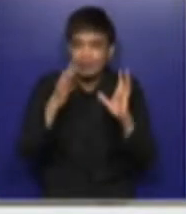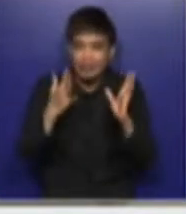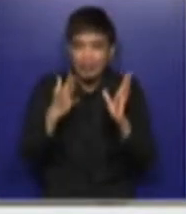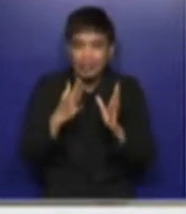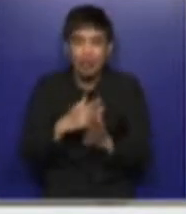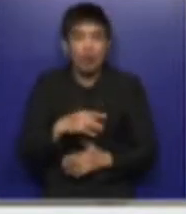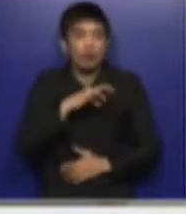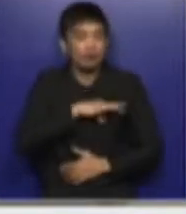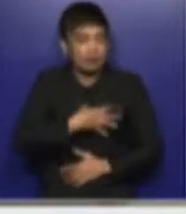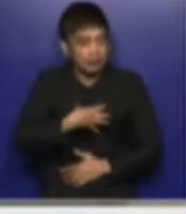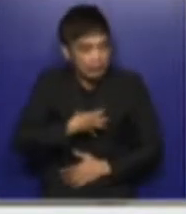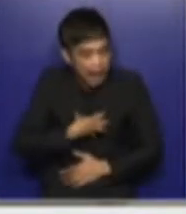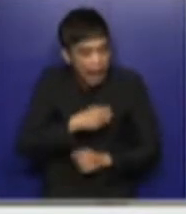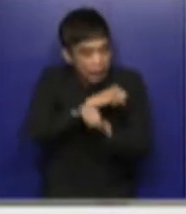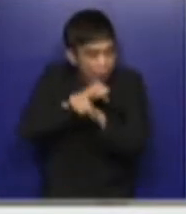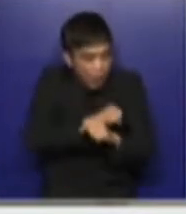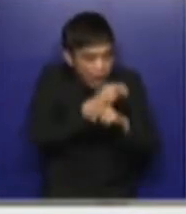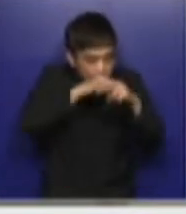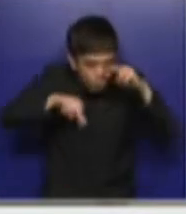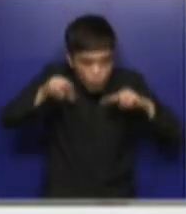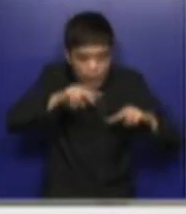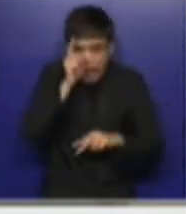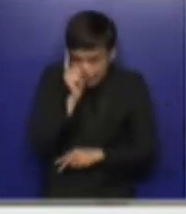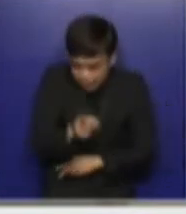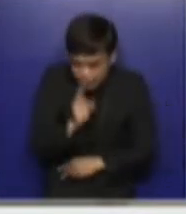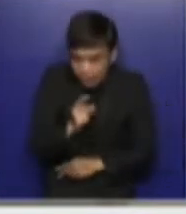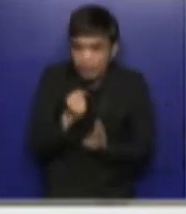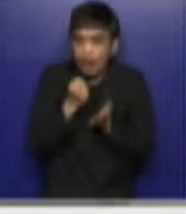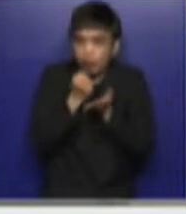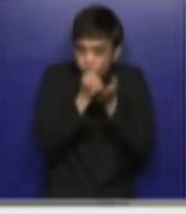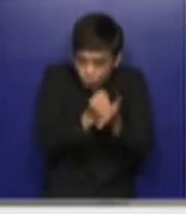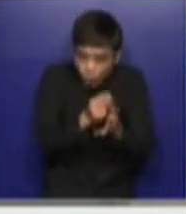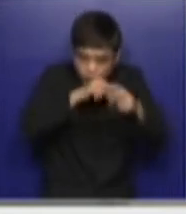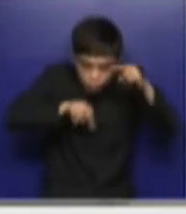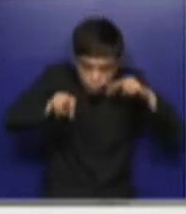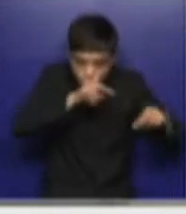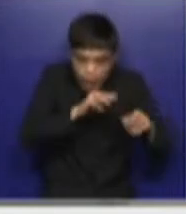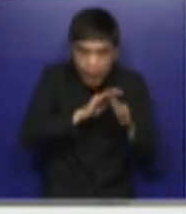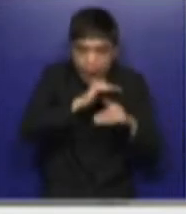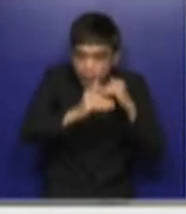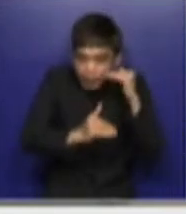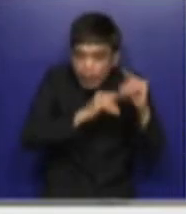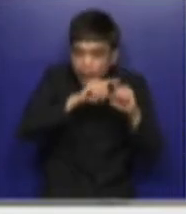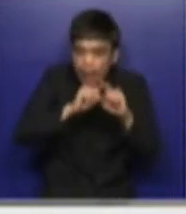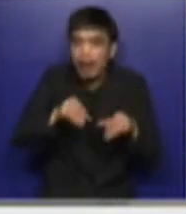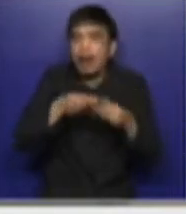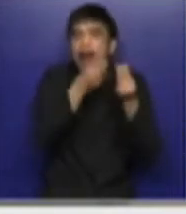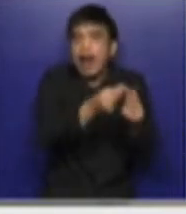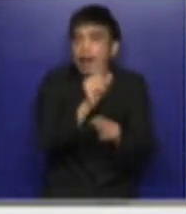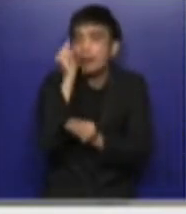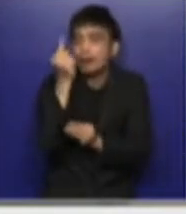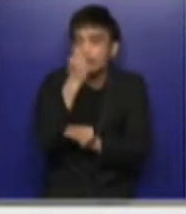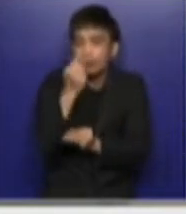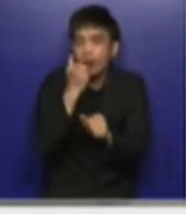เหล่านั้นค่ะทั้งที่จริงๆแล้วเราสามารถพัฒนาโบราณสถานเหล่านี้ให้เป็นที่ท่องเที่ยวได้นะคะซึ่งสิ่งที่เราทำได้เนี่ยเราพัฒนาได้แ